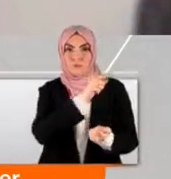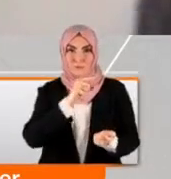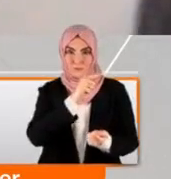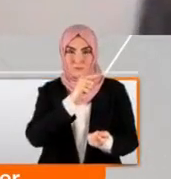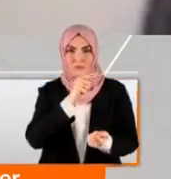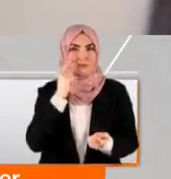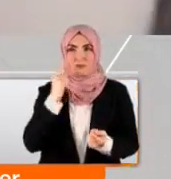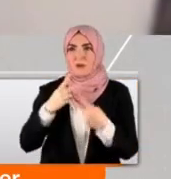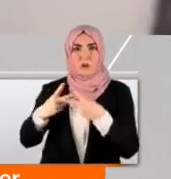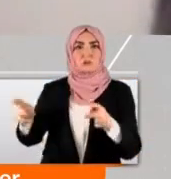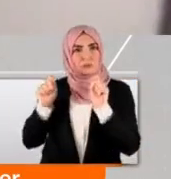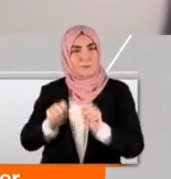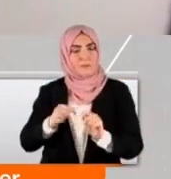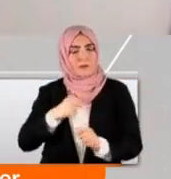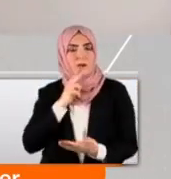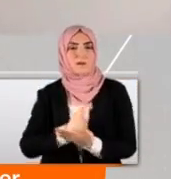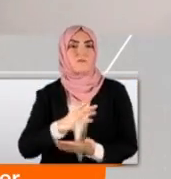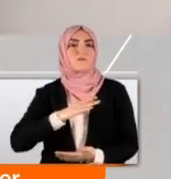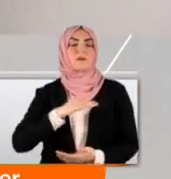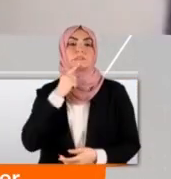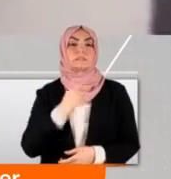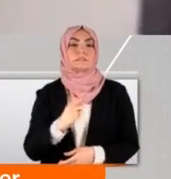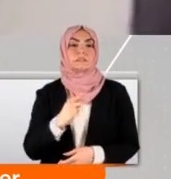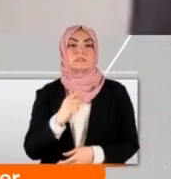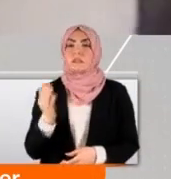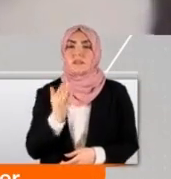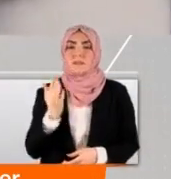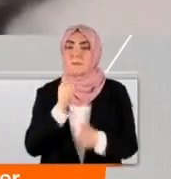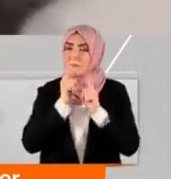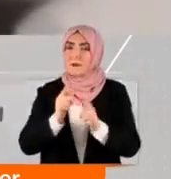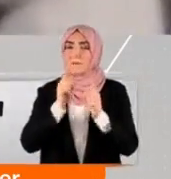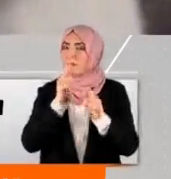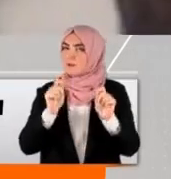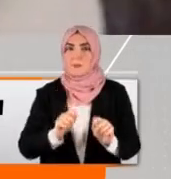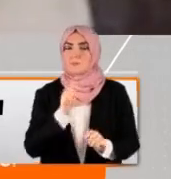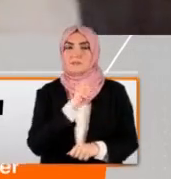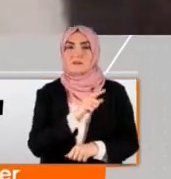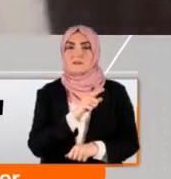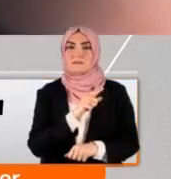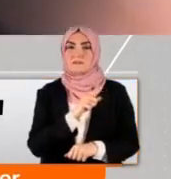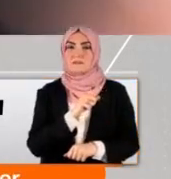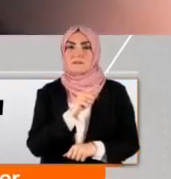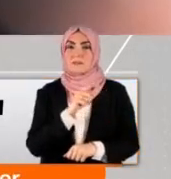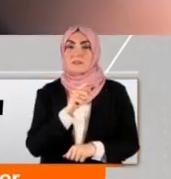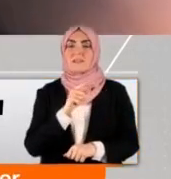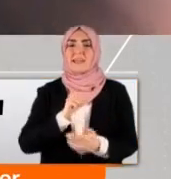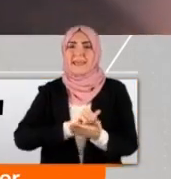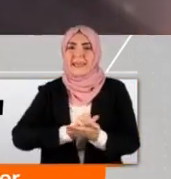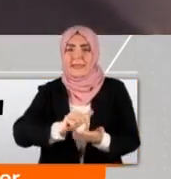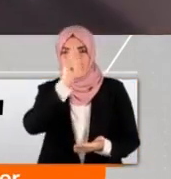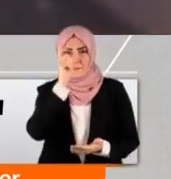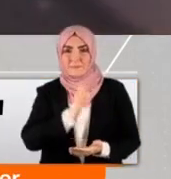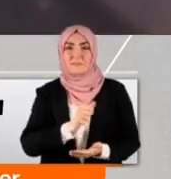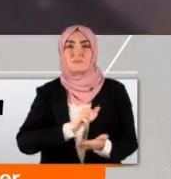pazara çıkarmakta kararlıyız. Ne kadar bağırırlarsa bağırsınlar, tepeden tırnağa